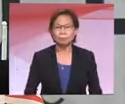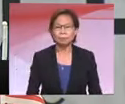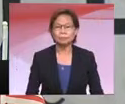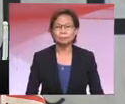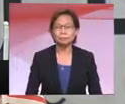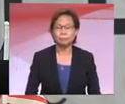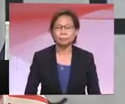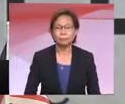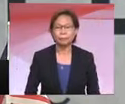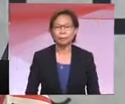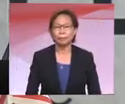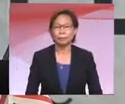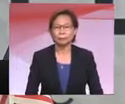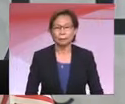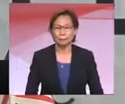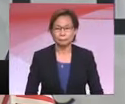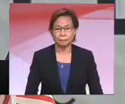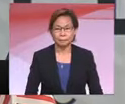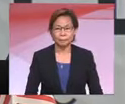Assalamualaikum Tan Sri.